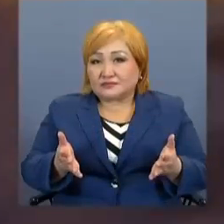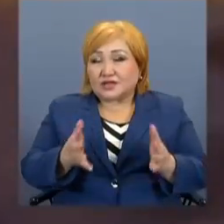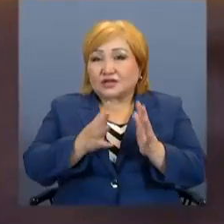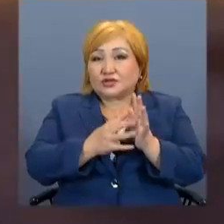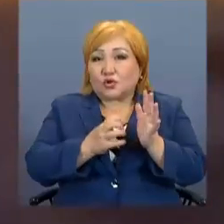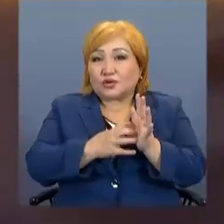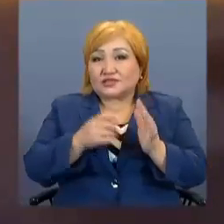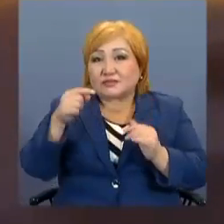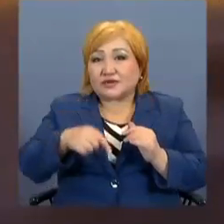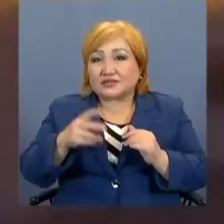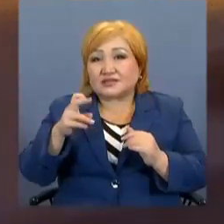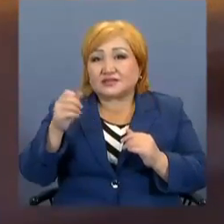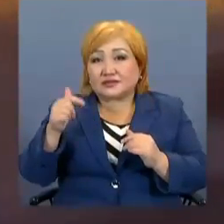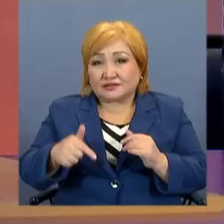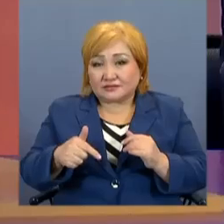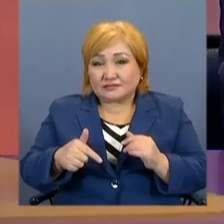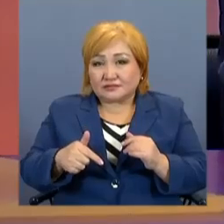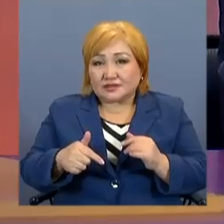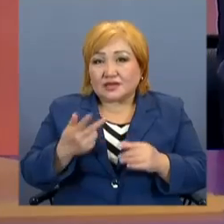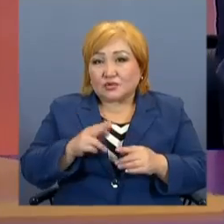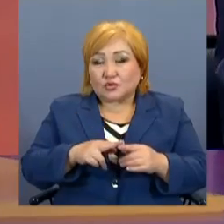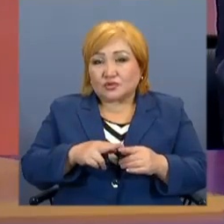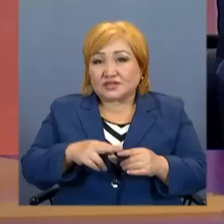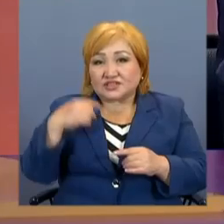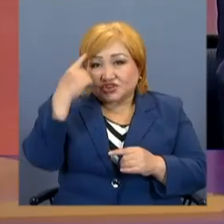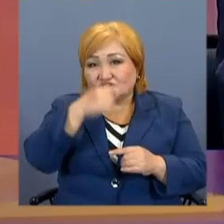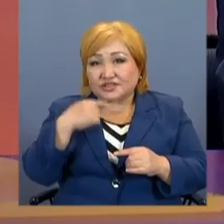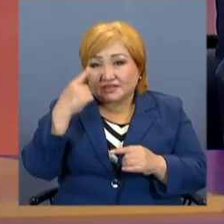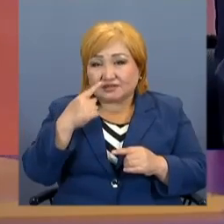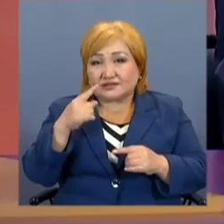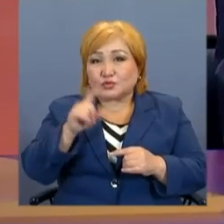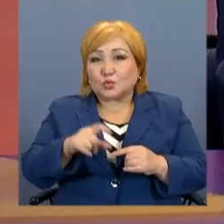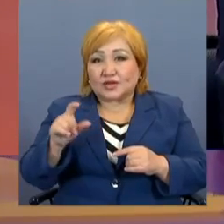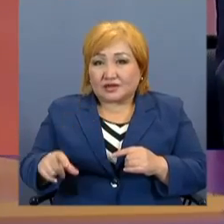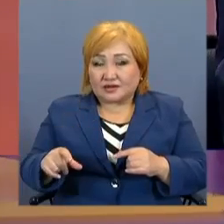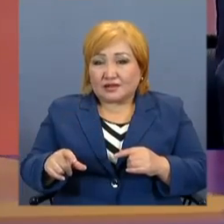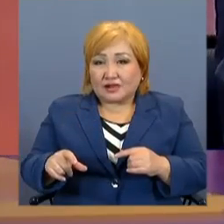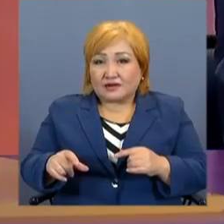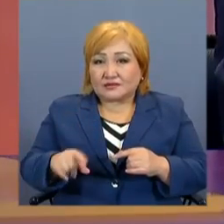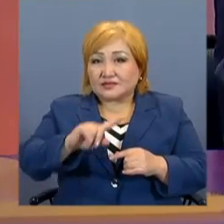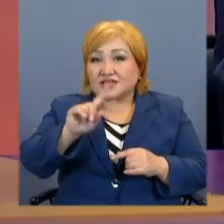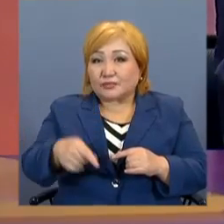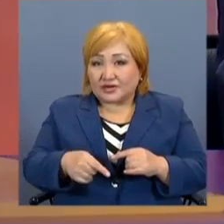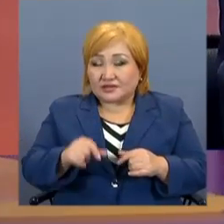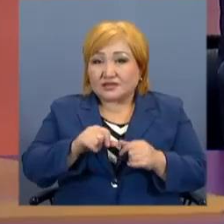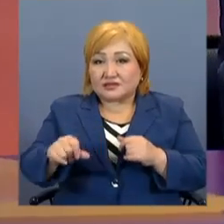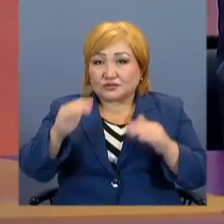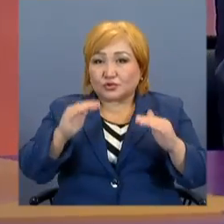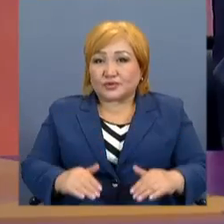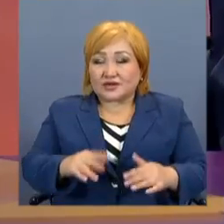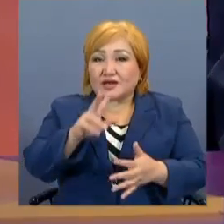айыппұлдар жеке тұлғаларға салынады. Жеке тұлғаларға салынады. Ең жаңағы ең төменгі айыппұлдың соммасы